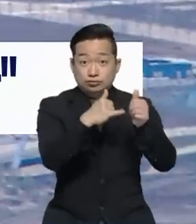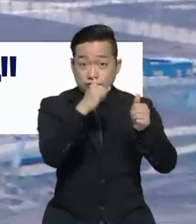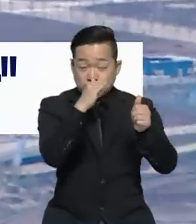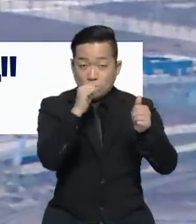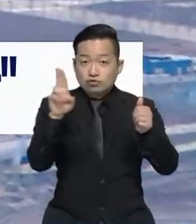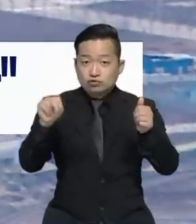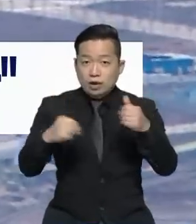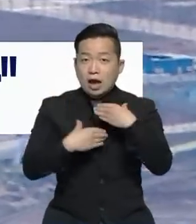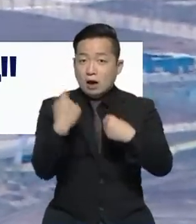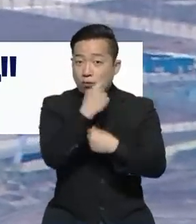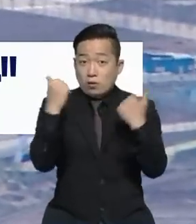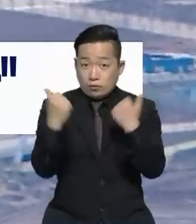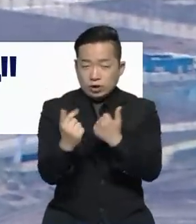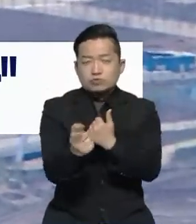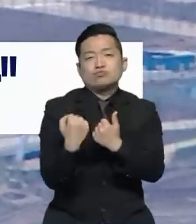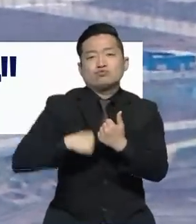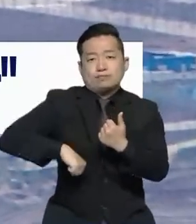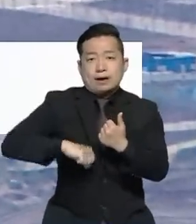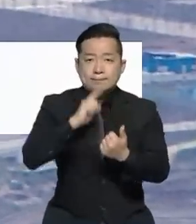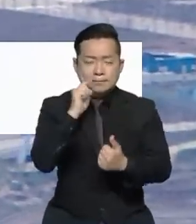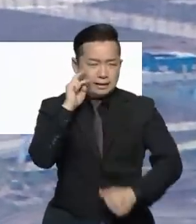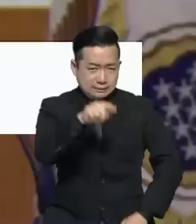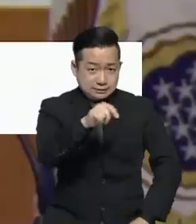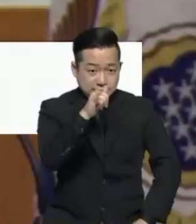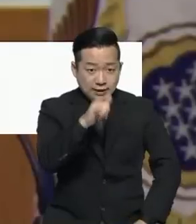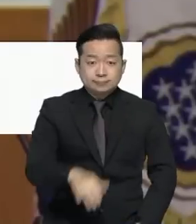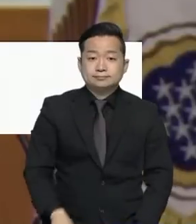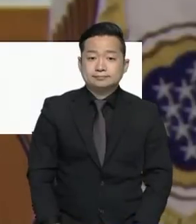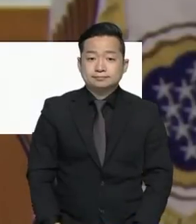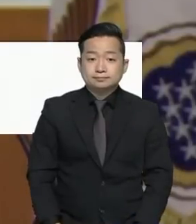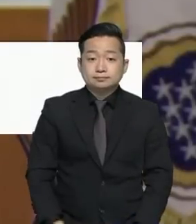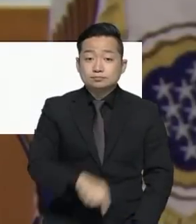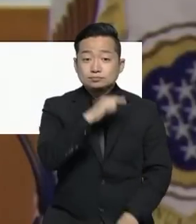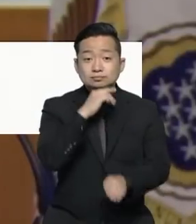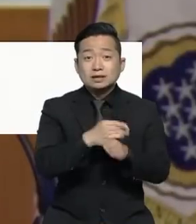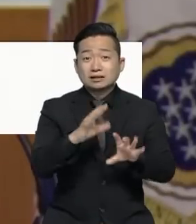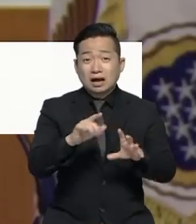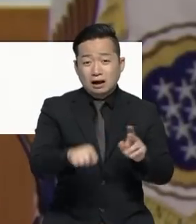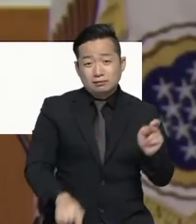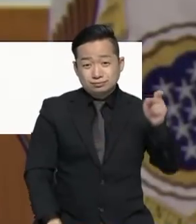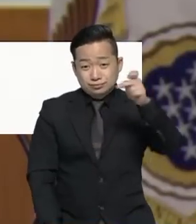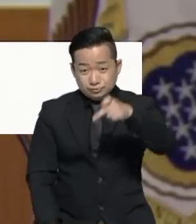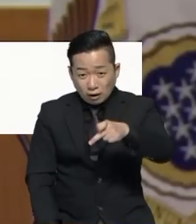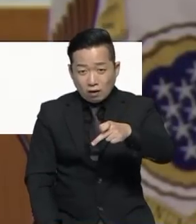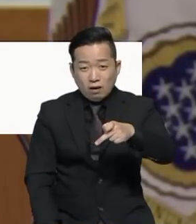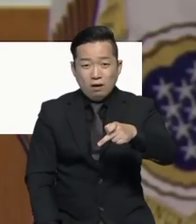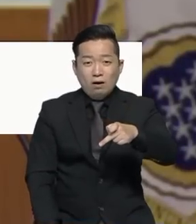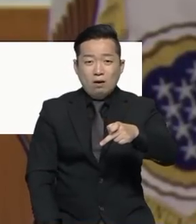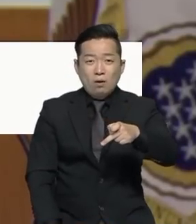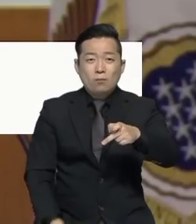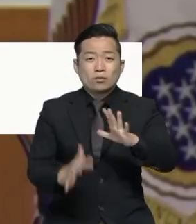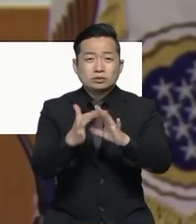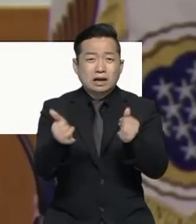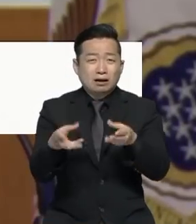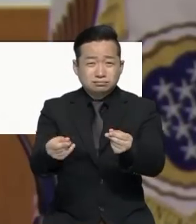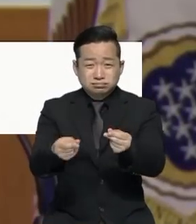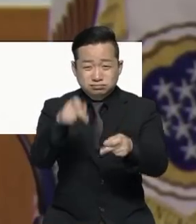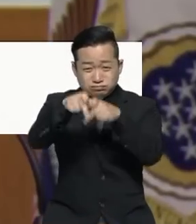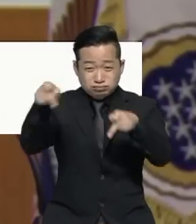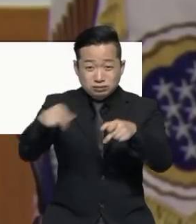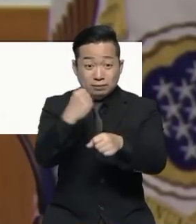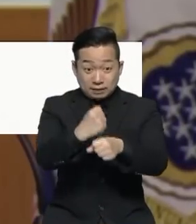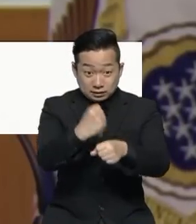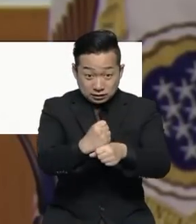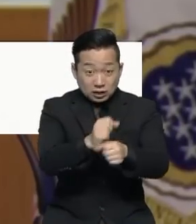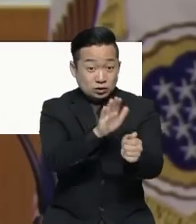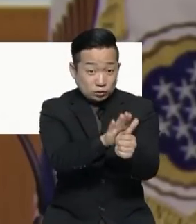안보리 결의 위반이라고 지적했습니다. And helping the provision of their or the growth of their ballistic missile